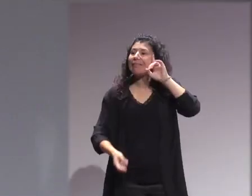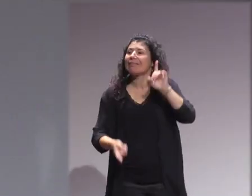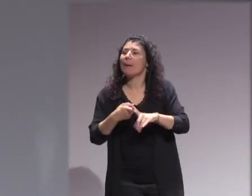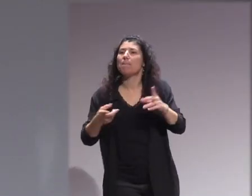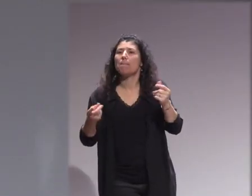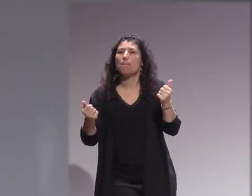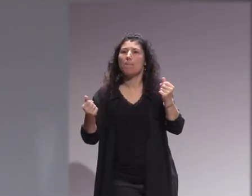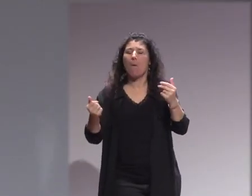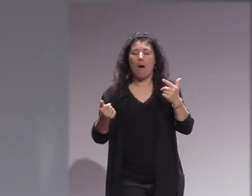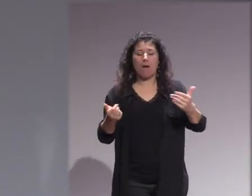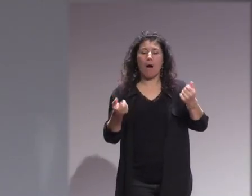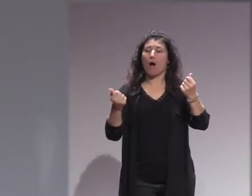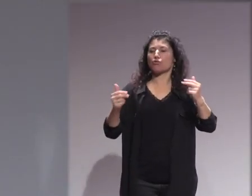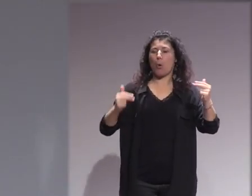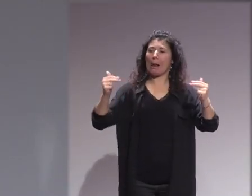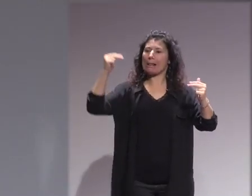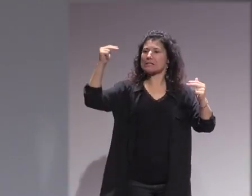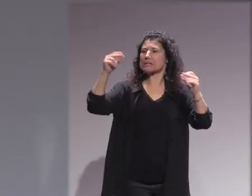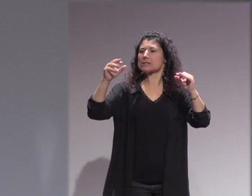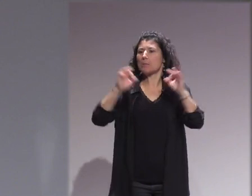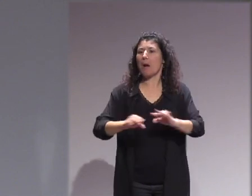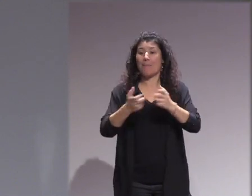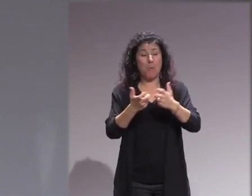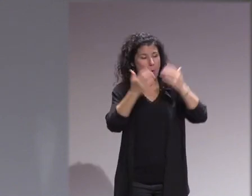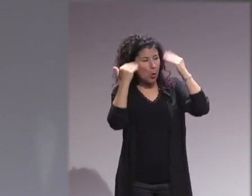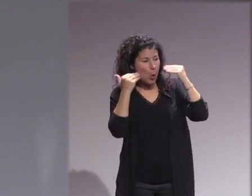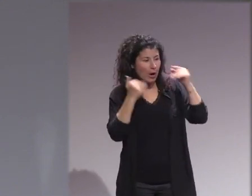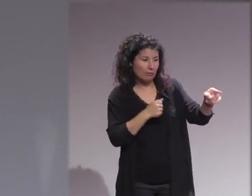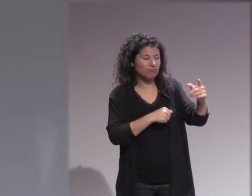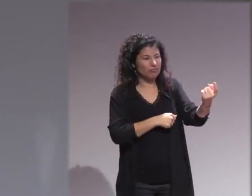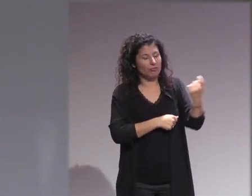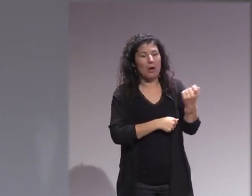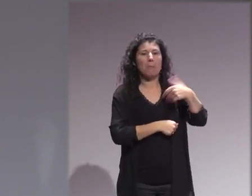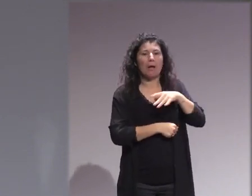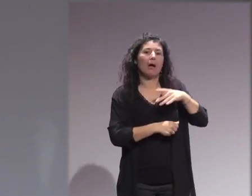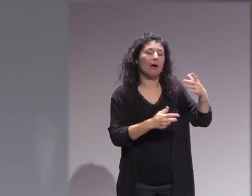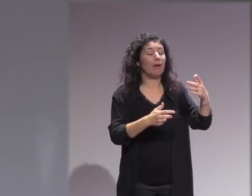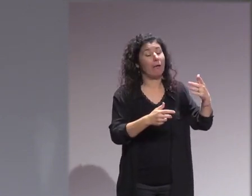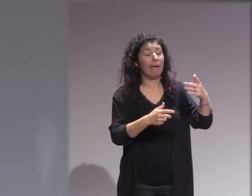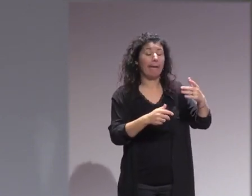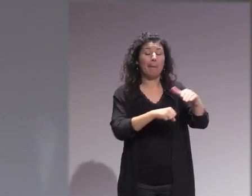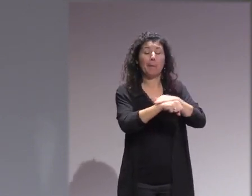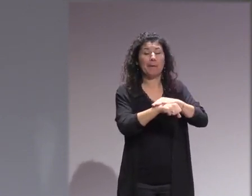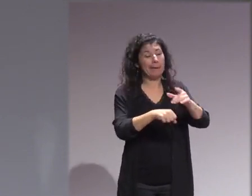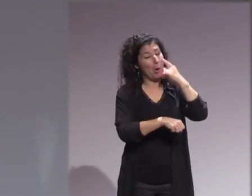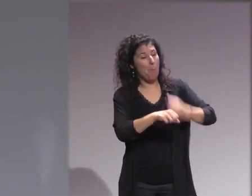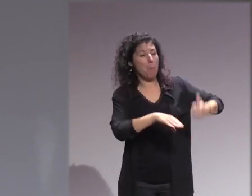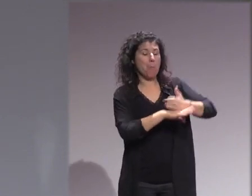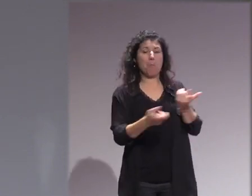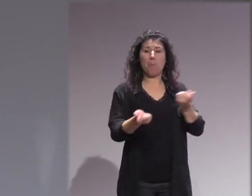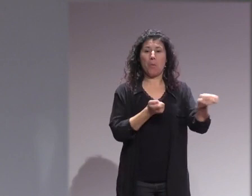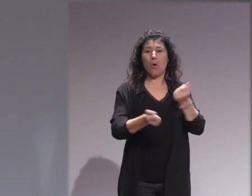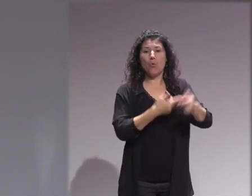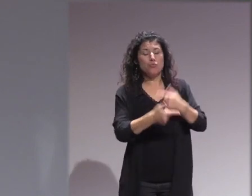continue à laisser partir des enfants pour des raisons qui sont plutôt liées au patriarcat et puis au validisme, à